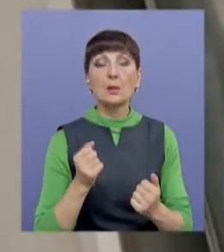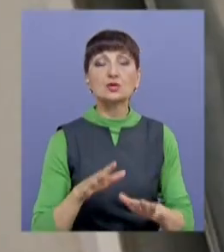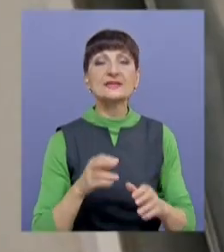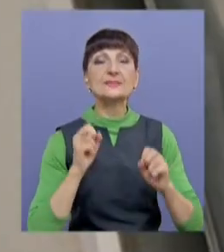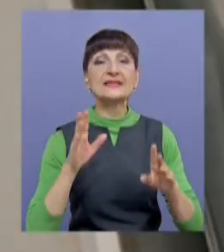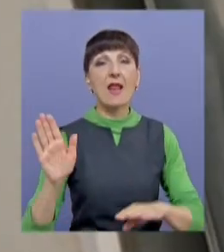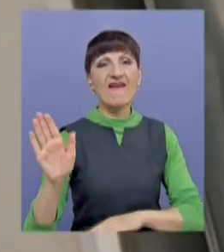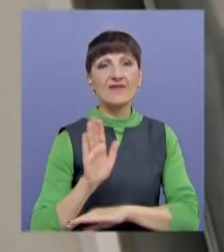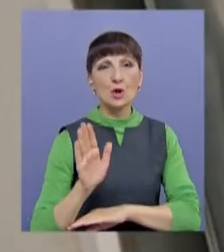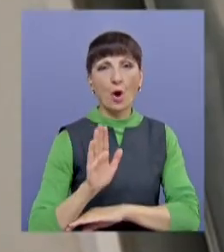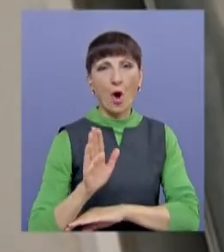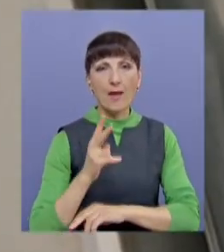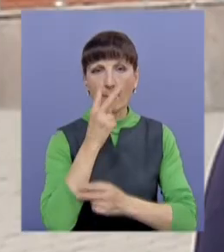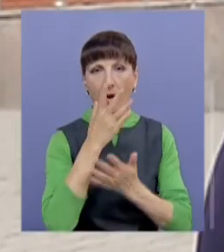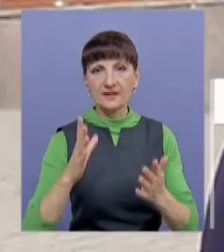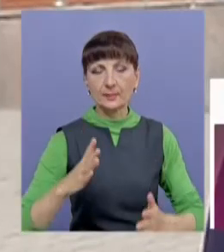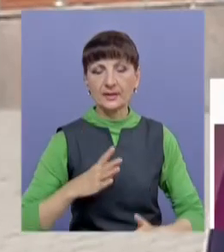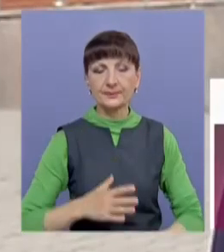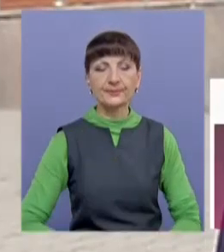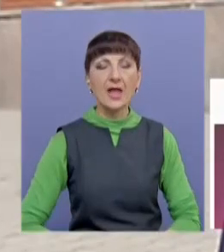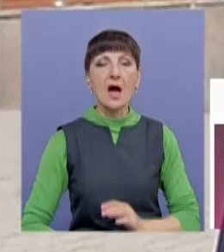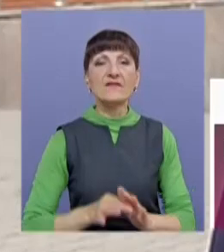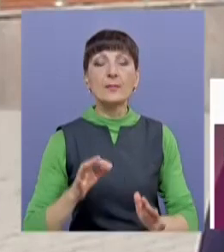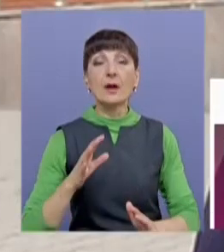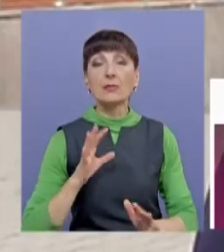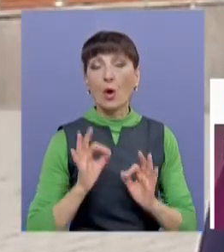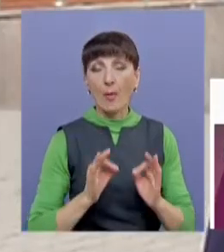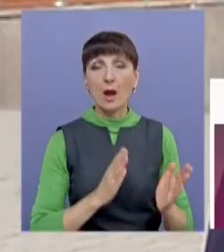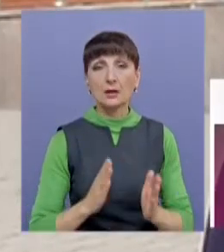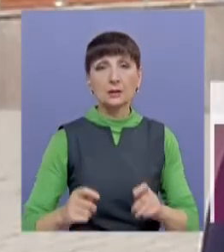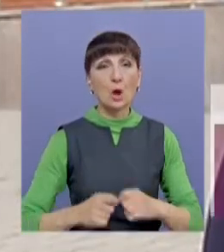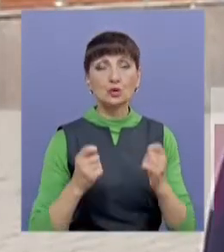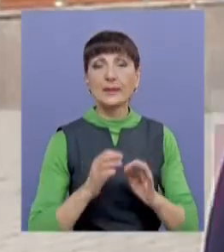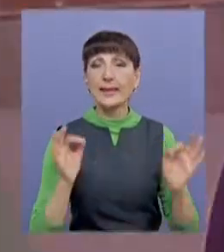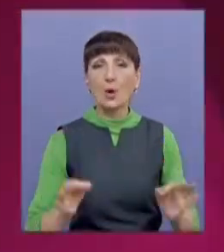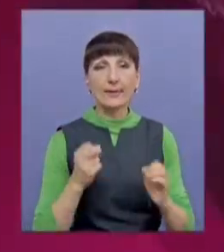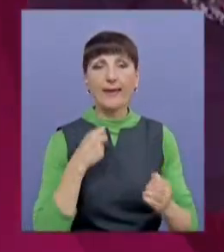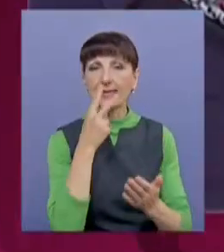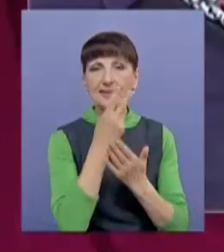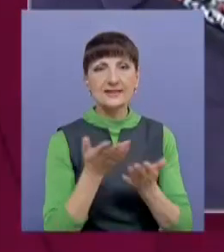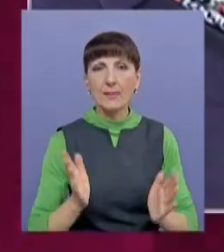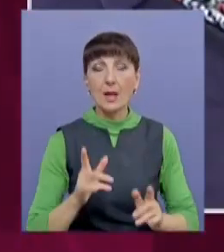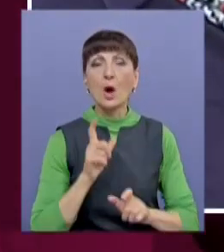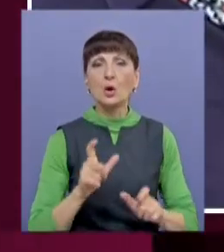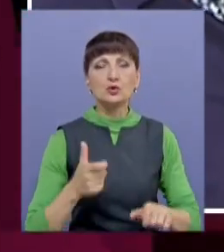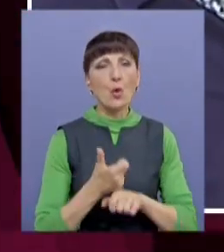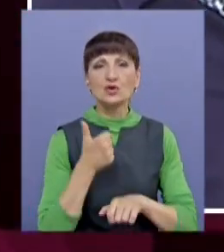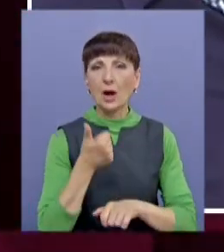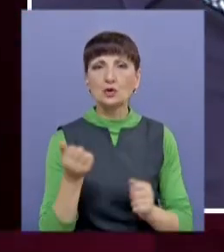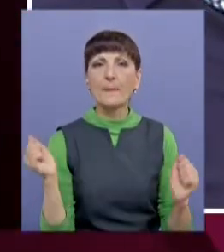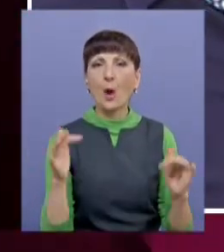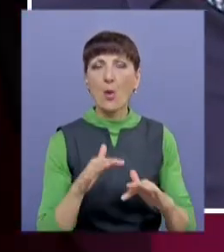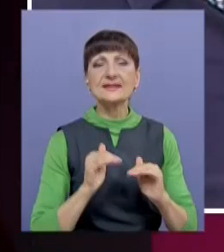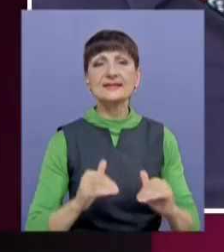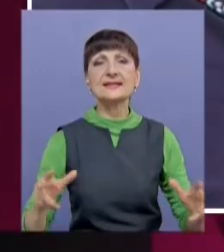презентационных видеороликов. Выборы проходят в штатном режиме, никаких нарушений не заметила. Но люди идут очень хорошо, с